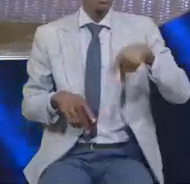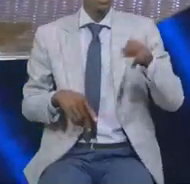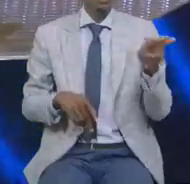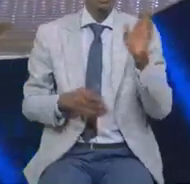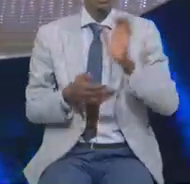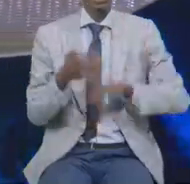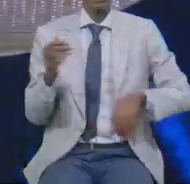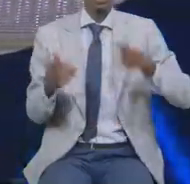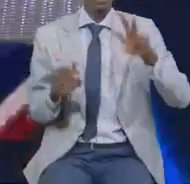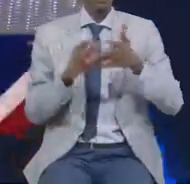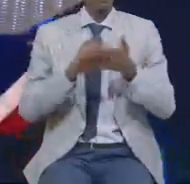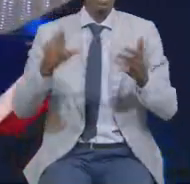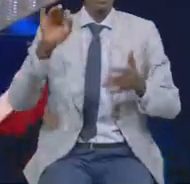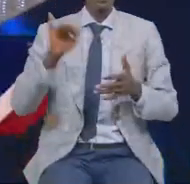19.